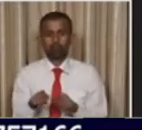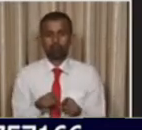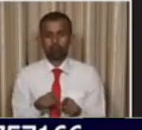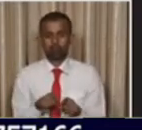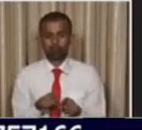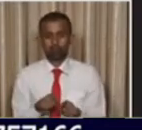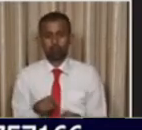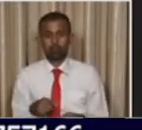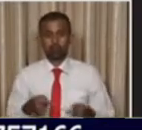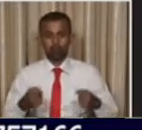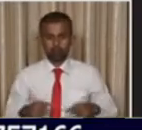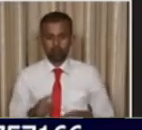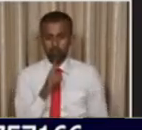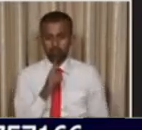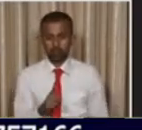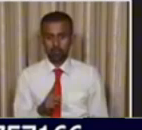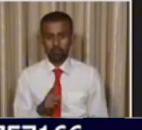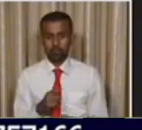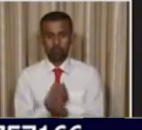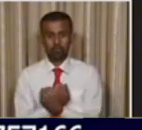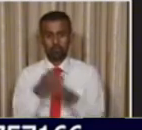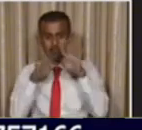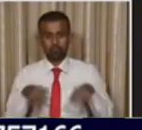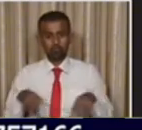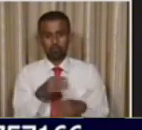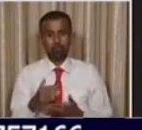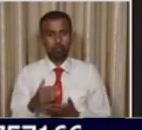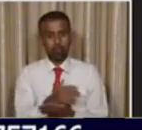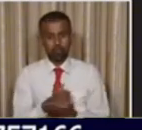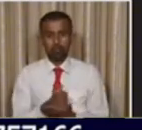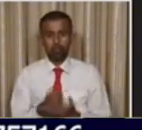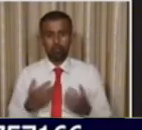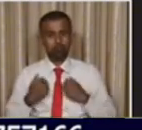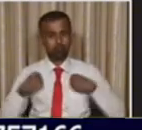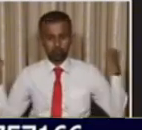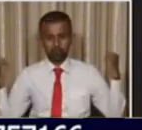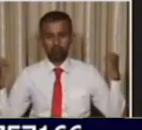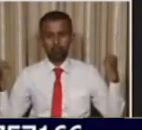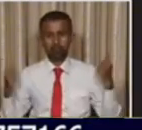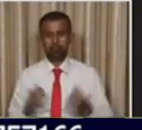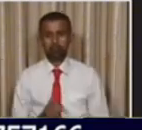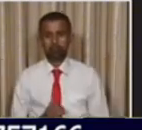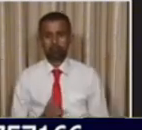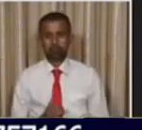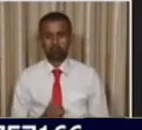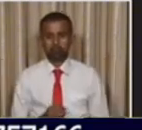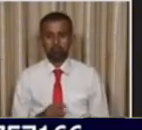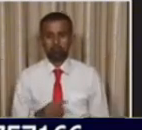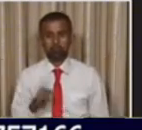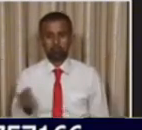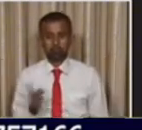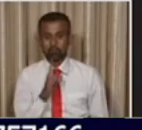தியன் தவப்பத்தக்கிங் கியனவா பந்தனாகாரேட்டு கியப்பு ஹேமதினாம நிர்வாக்கரில் தியனும் அனிப்பத்தின்